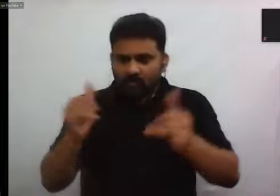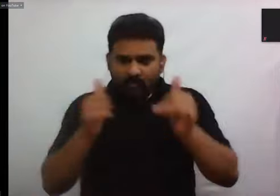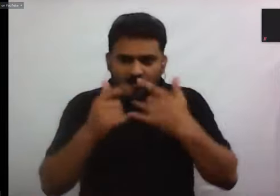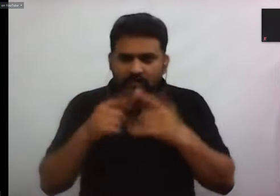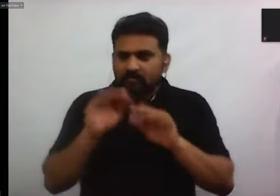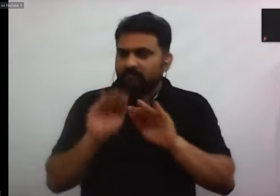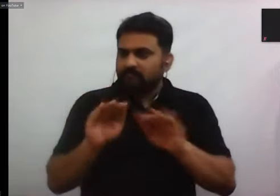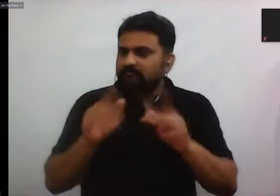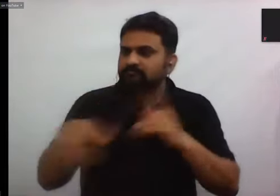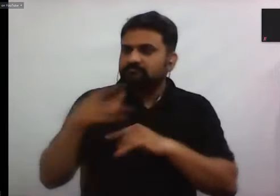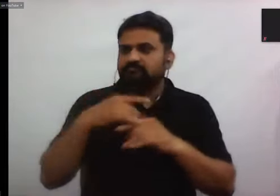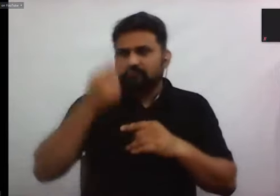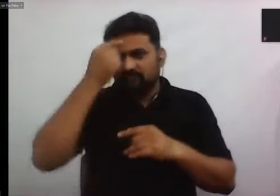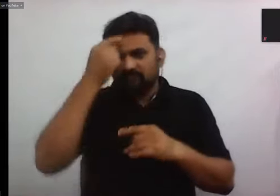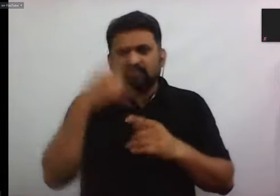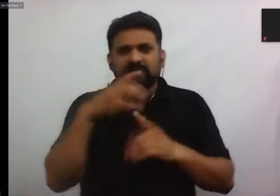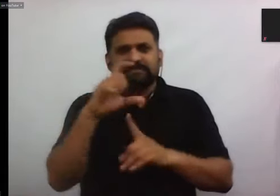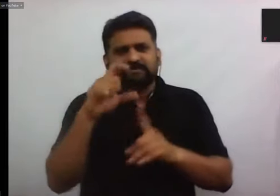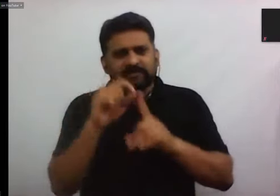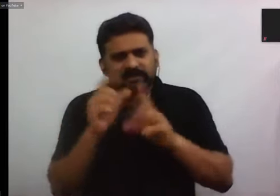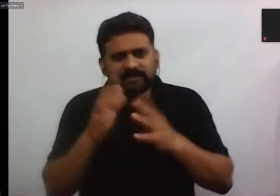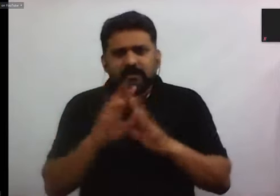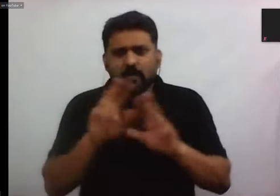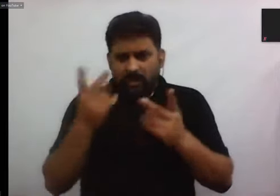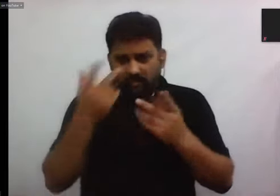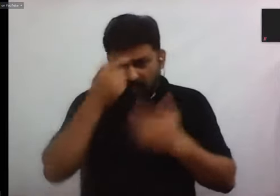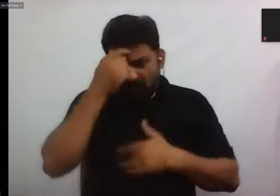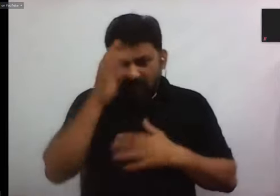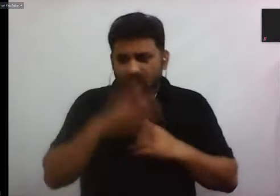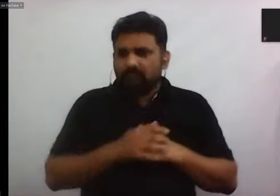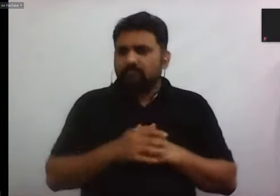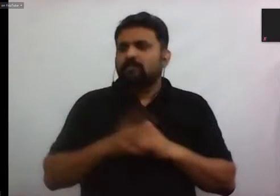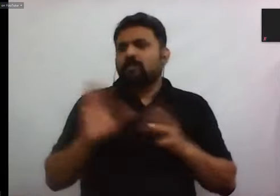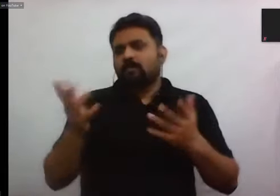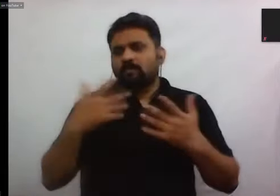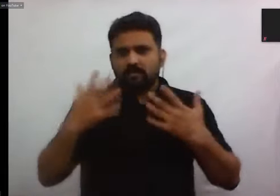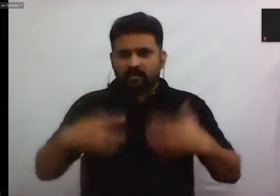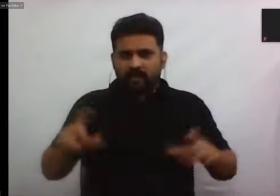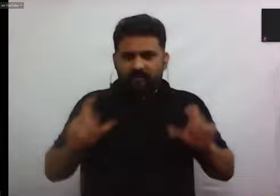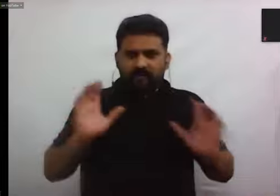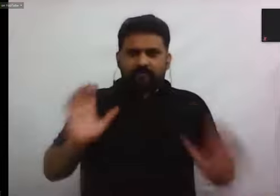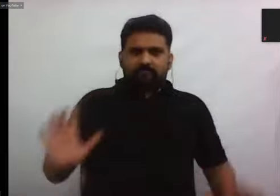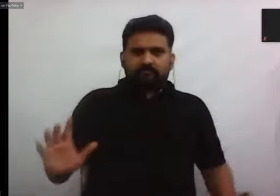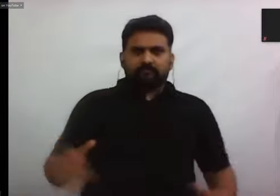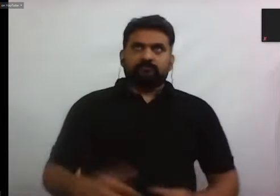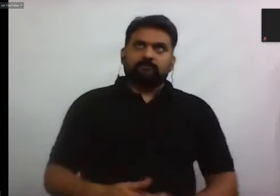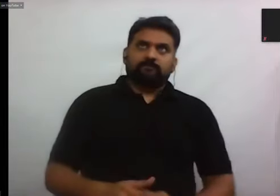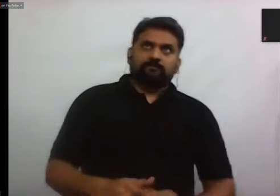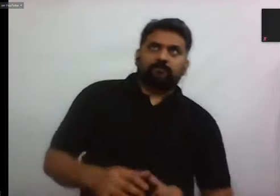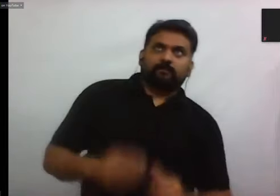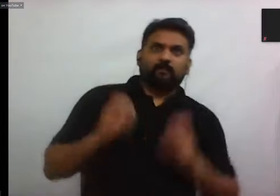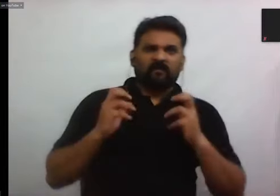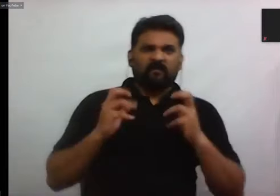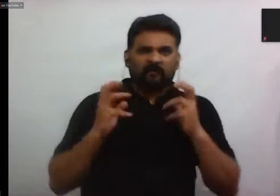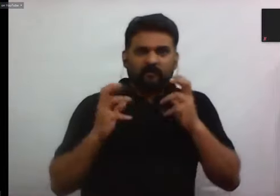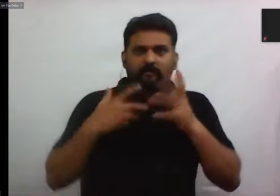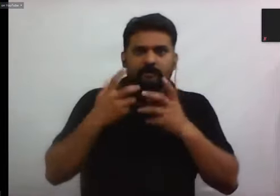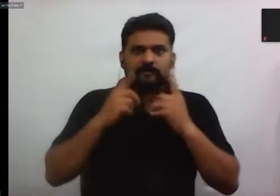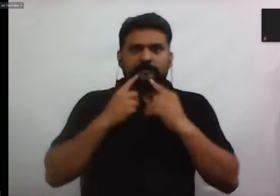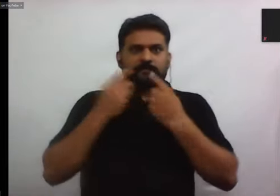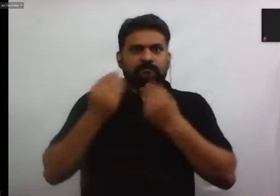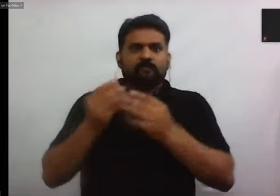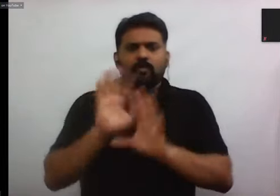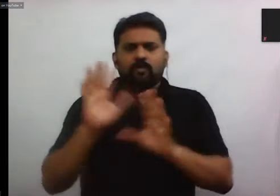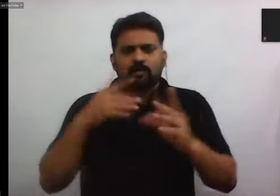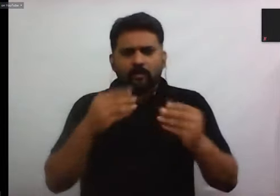हैज प्रॉब्लम ऑफ सेरेब्रल पॉल्सी एंड अदर्स, वेदर वी आर मेकिंग द चाइल्ड कंफर्टेबल इन यूजिंग दोज